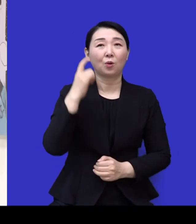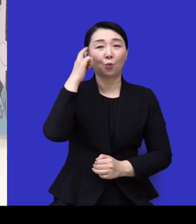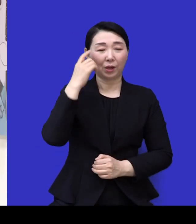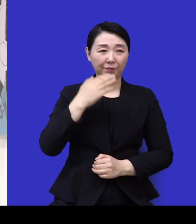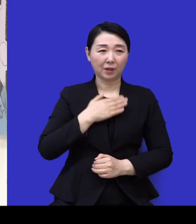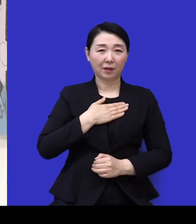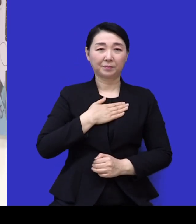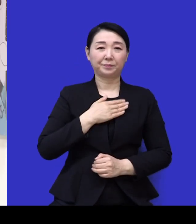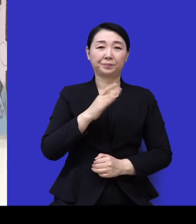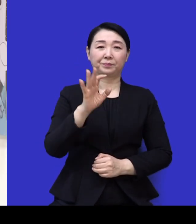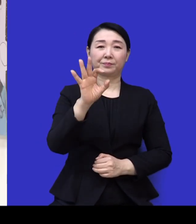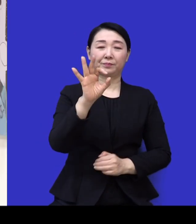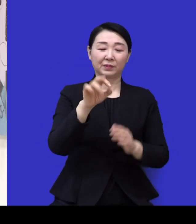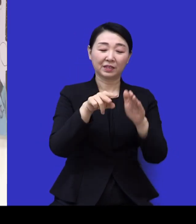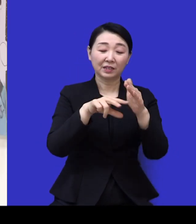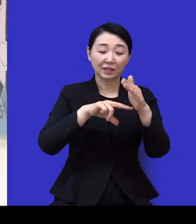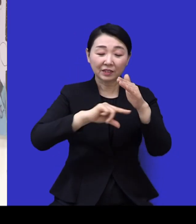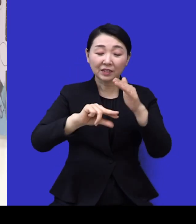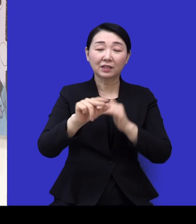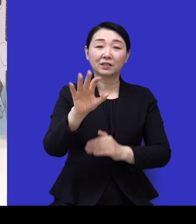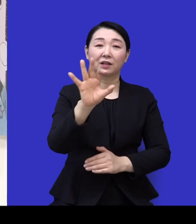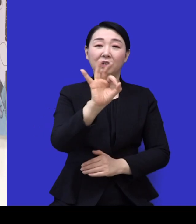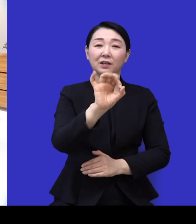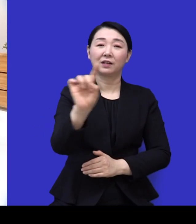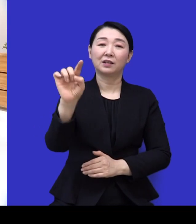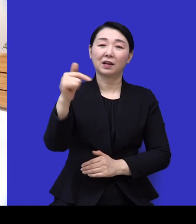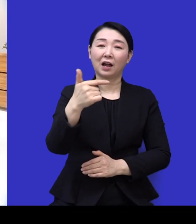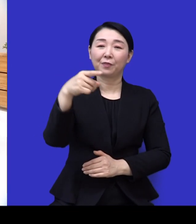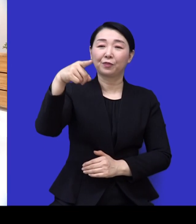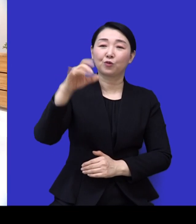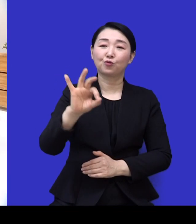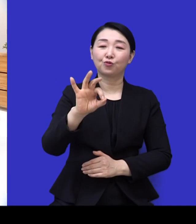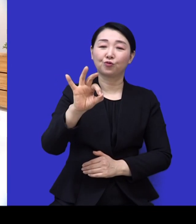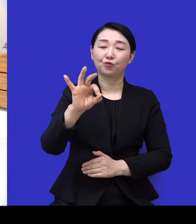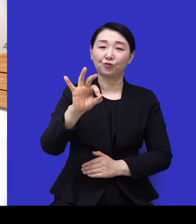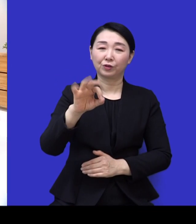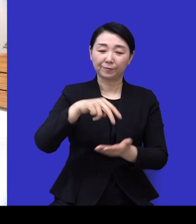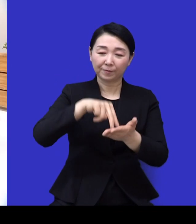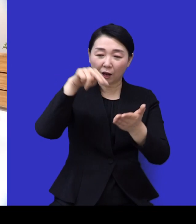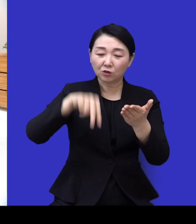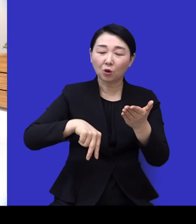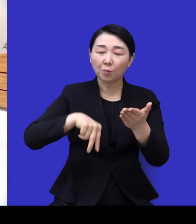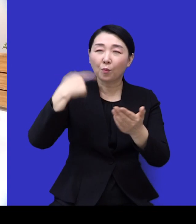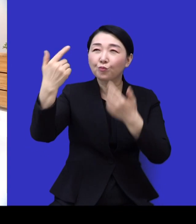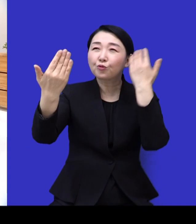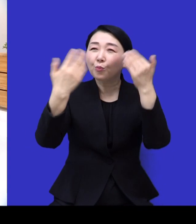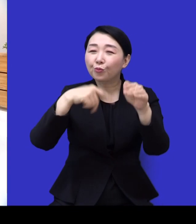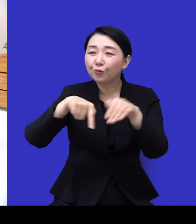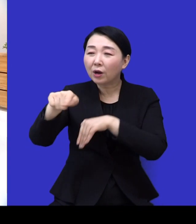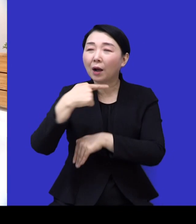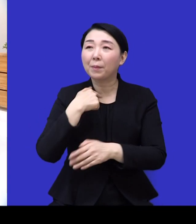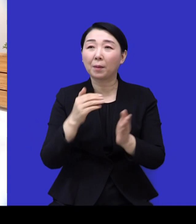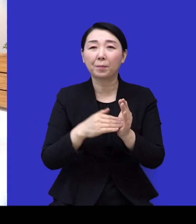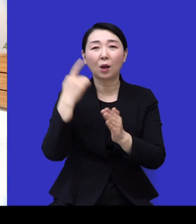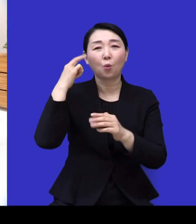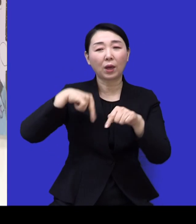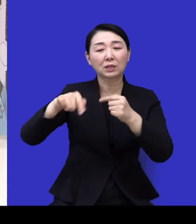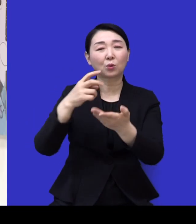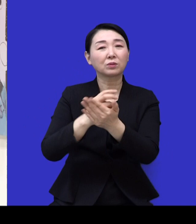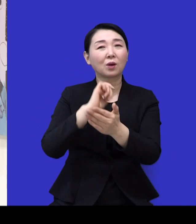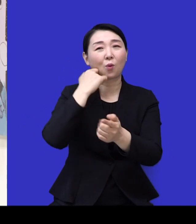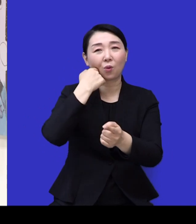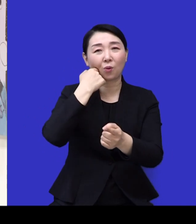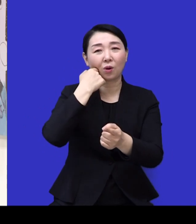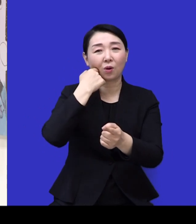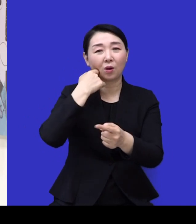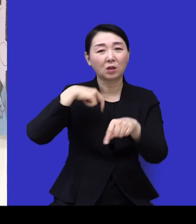이렇게 지하철 내려서 이렇게 물어 갔던 기억이 있어요. 근데 어떤 일이었냐면 이 정책들이 어렵잖아요. 그렇죠. 근데